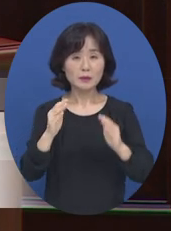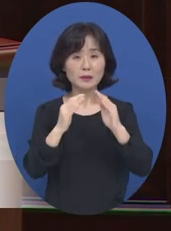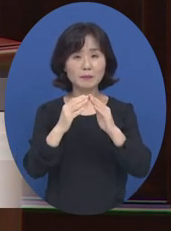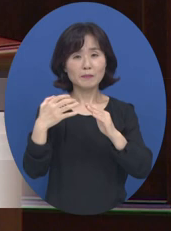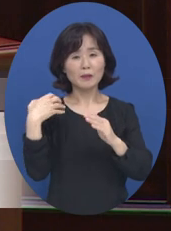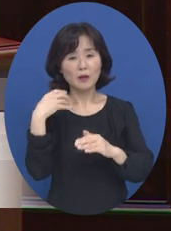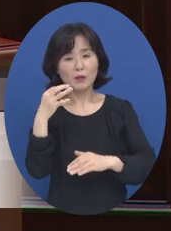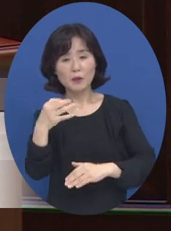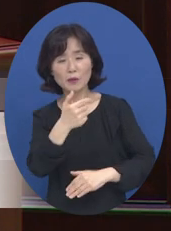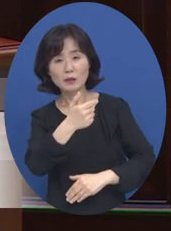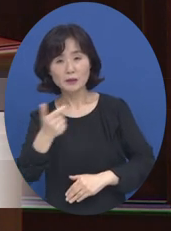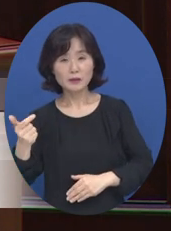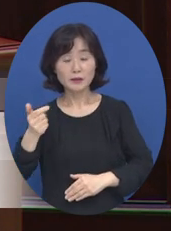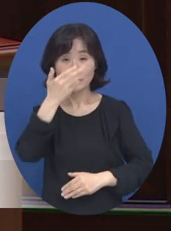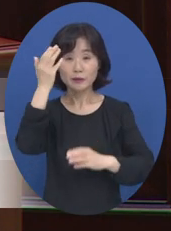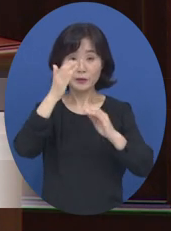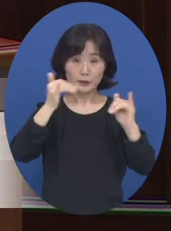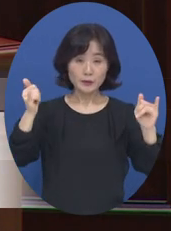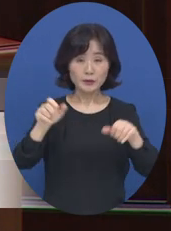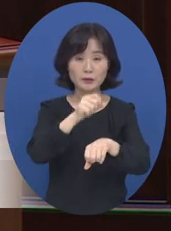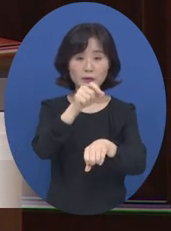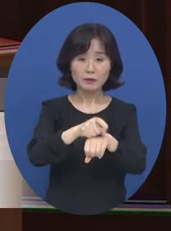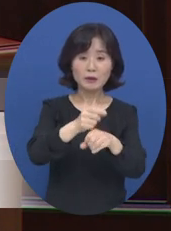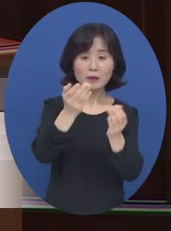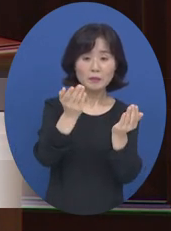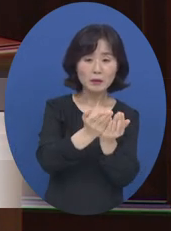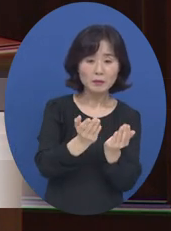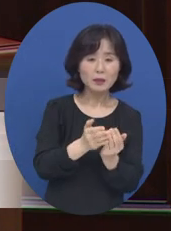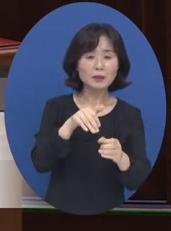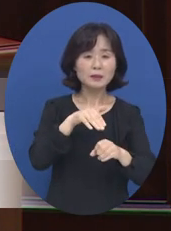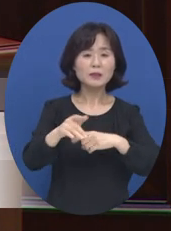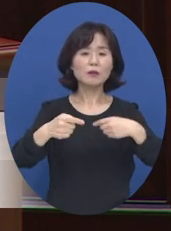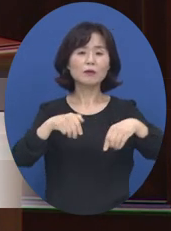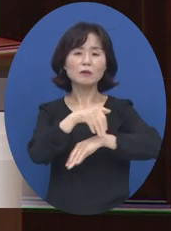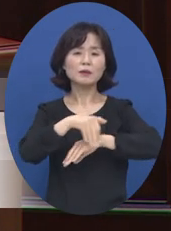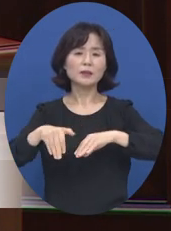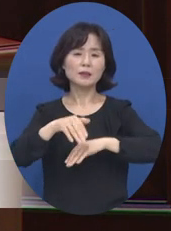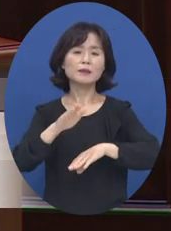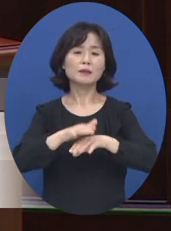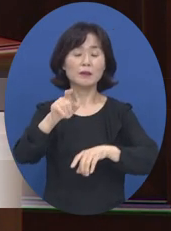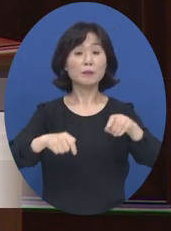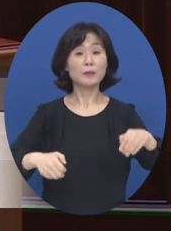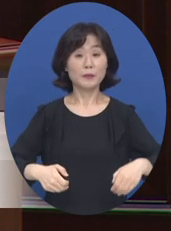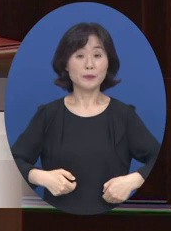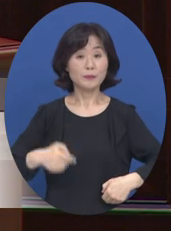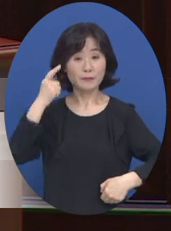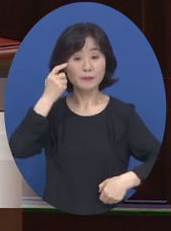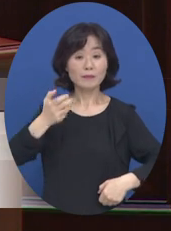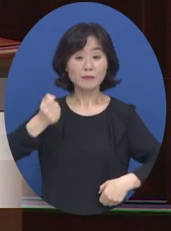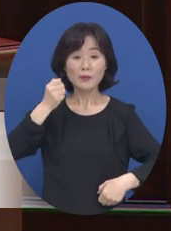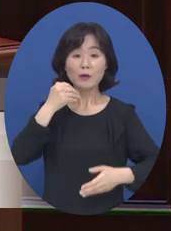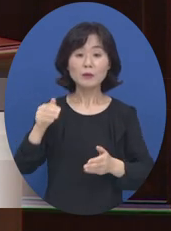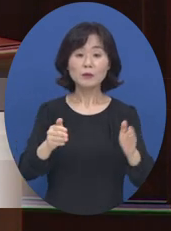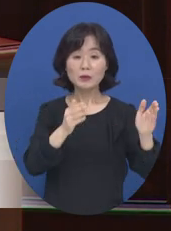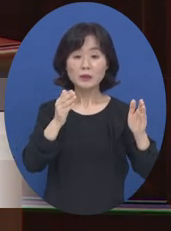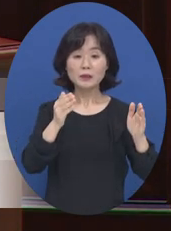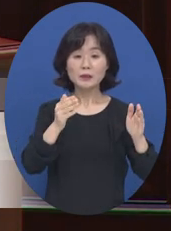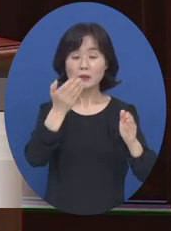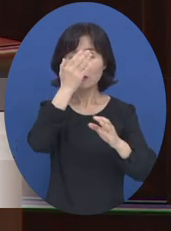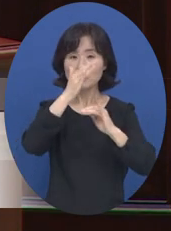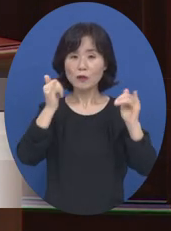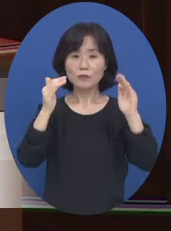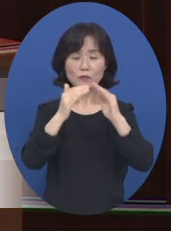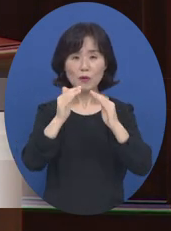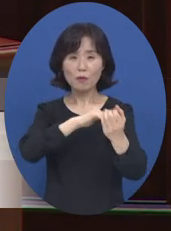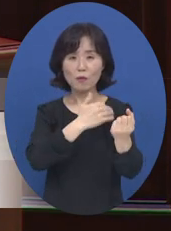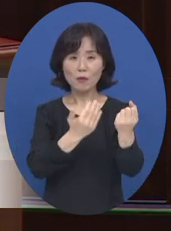청년 세대 특성에 맞춘 청년 맞춤형 정책을 시행해야 하고 한다고 보는데 경기도에서는 경기도 청년